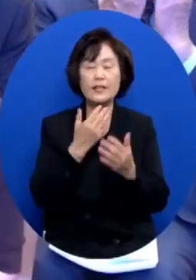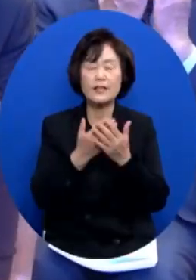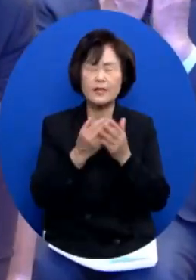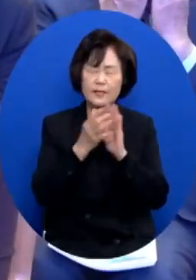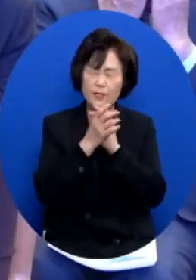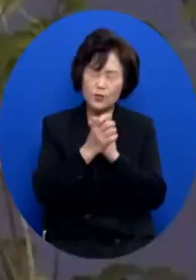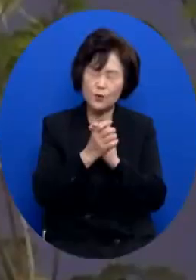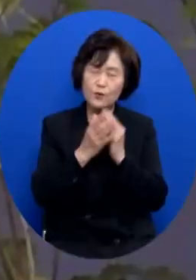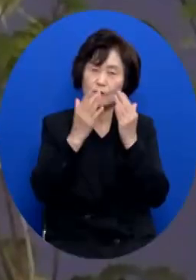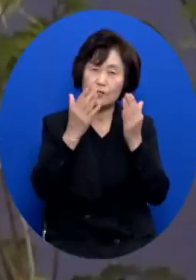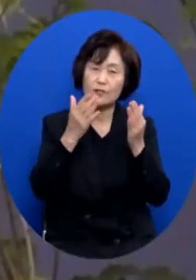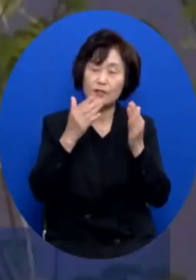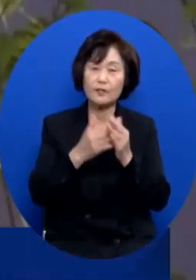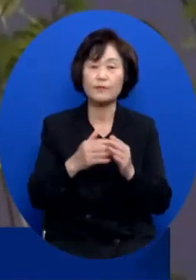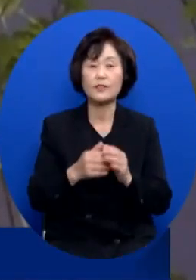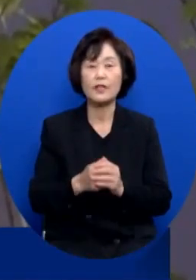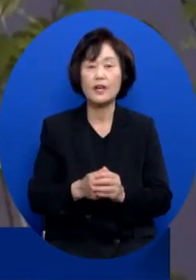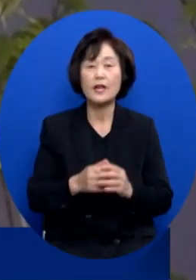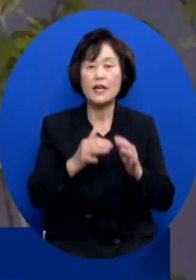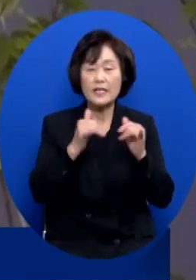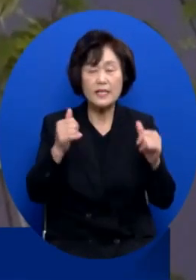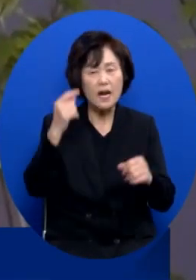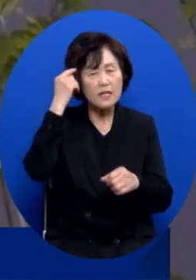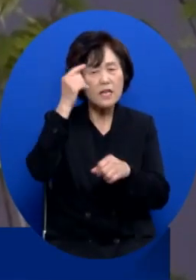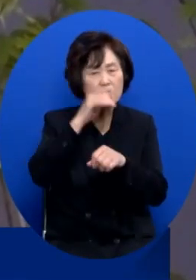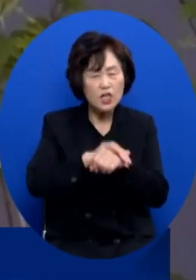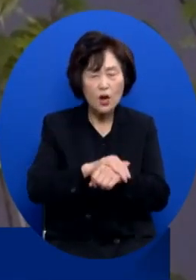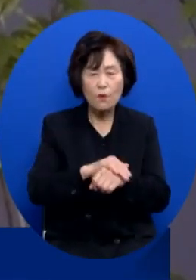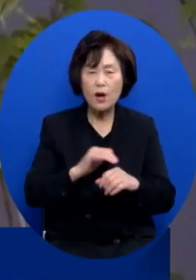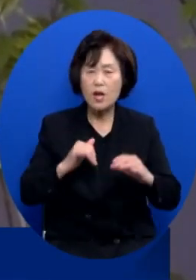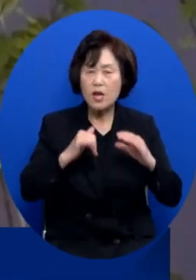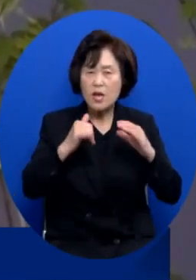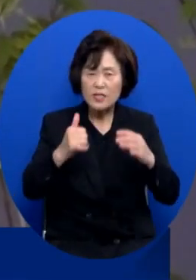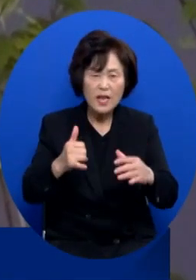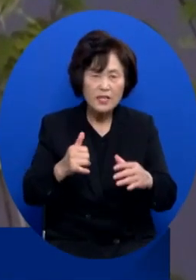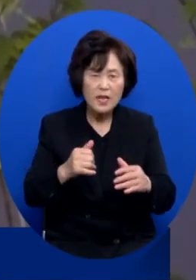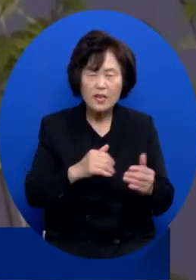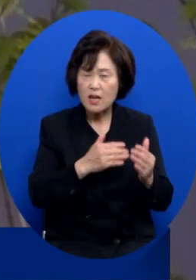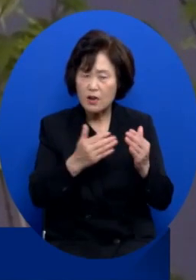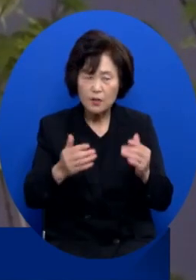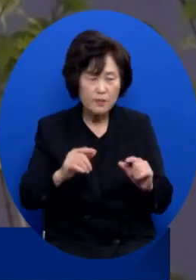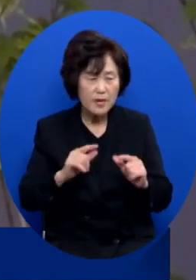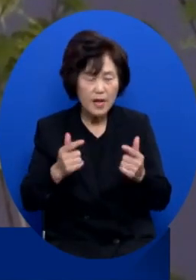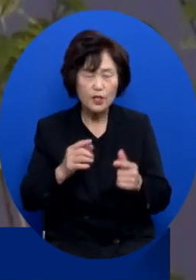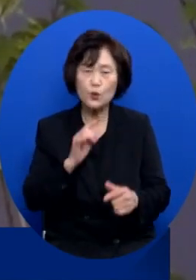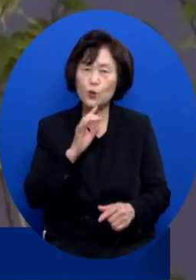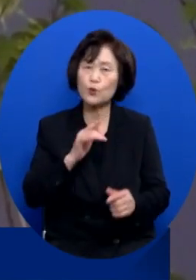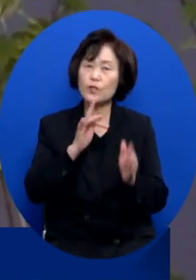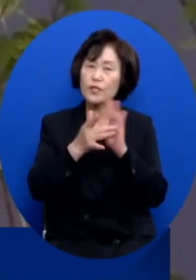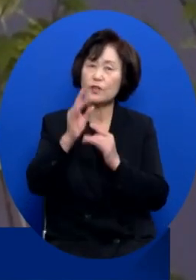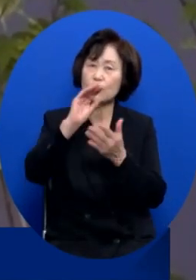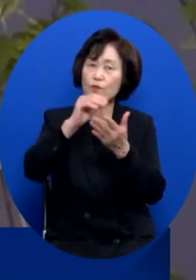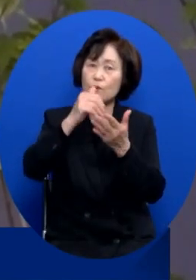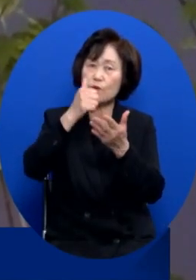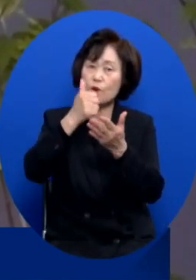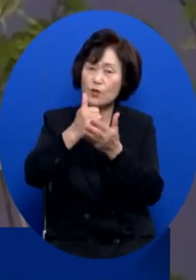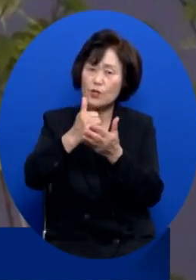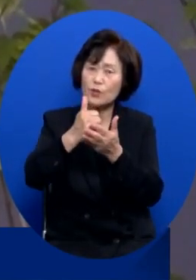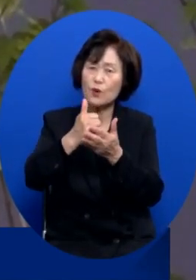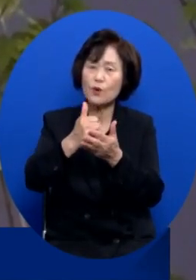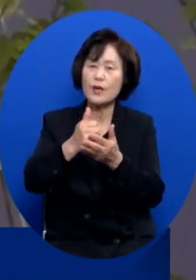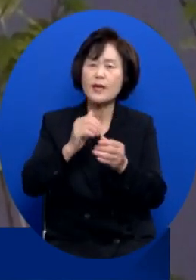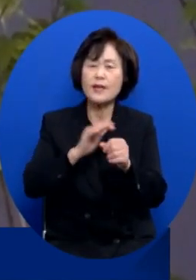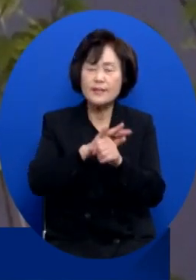간구했습니다. 인간의 지혜와 세상의 이치가 아니라 오직 예수 그리스도의 사랑의